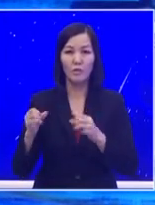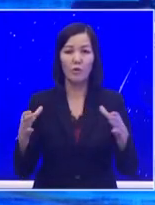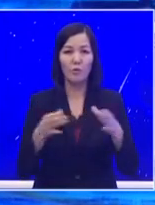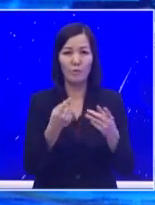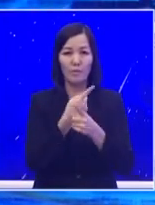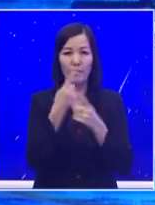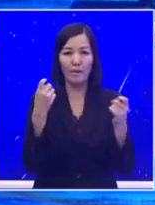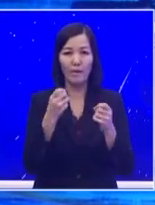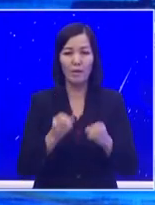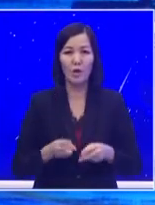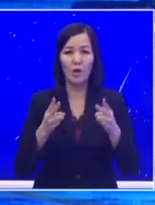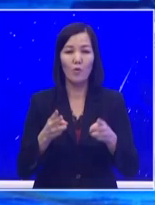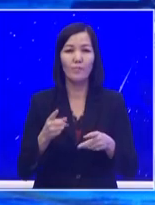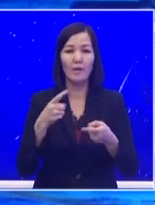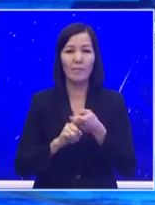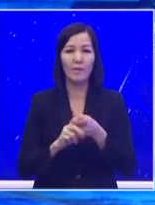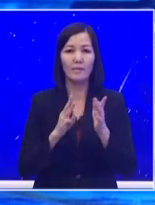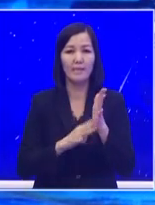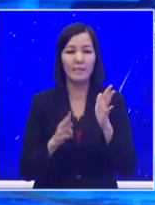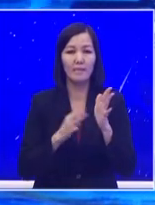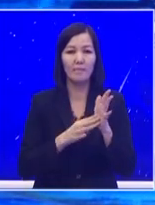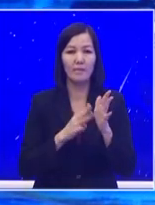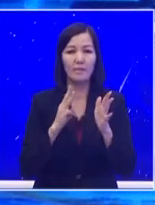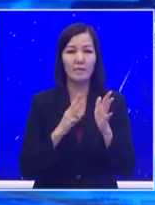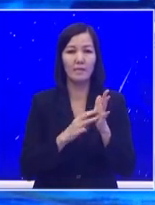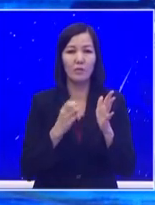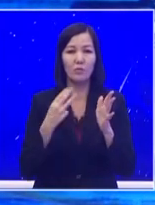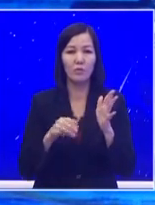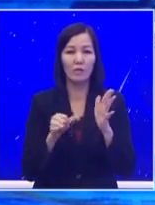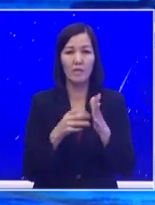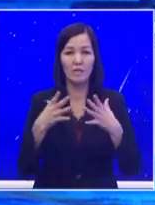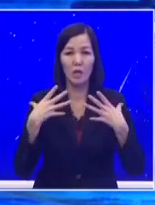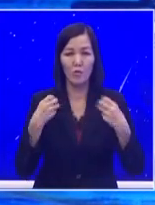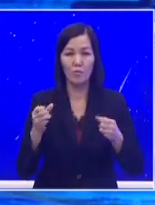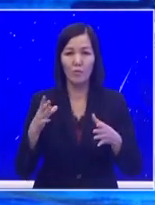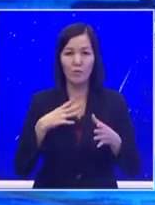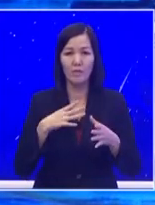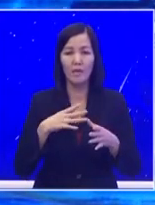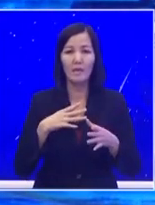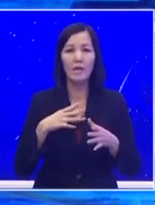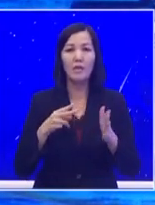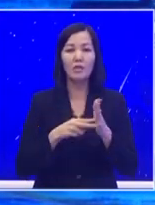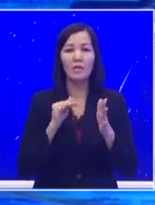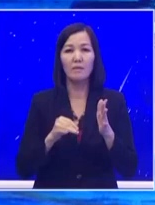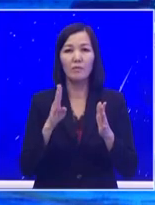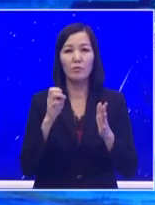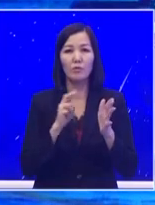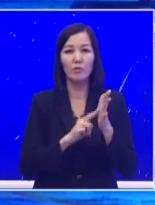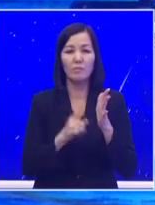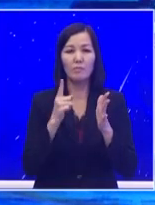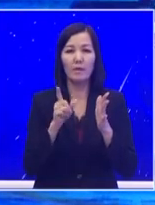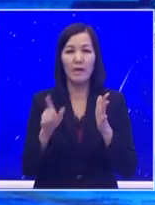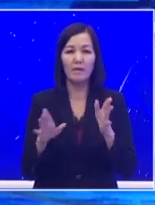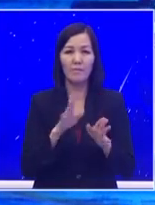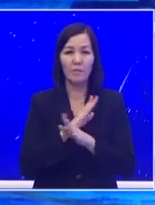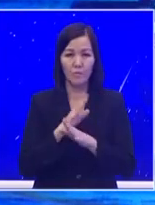сүйенсек, қауіпті кеселден 80386-сы сауығып қатарға қосылыпты. Ал індет 7471 адамның